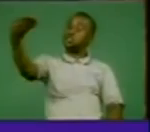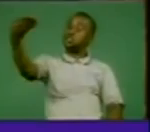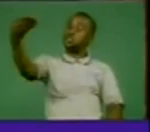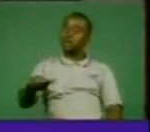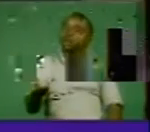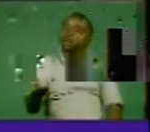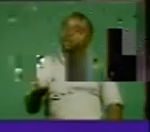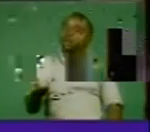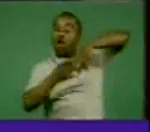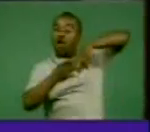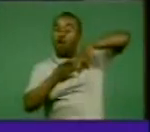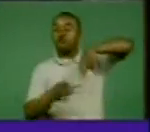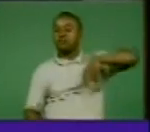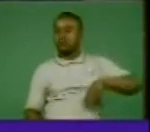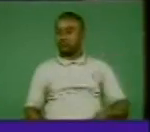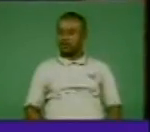Hello.